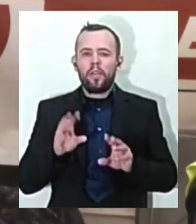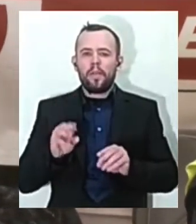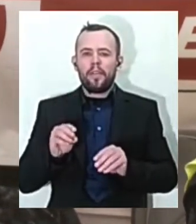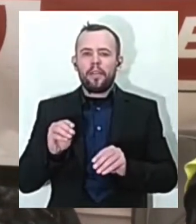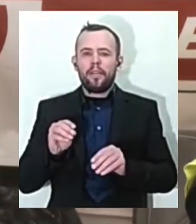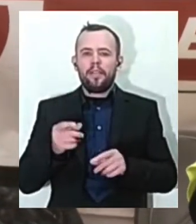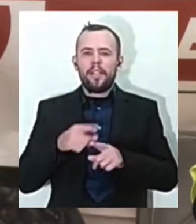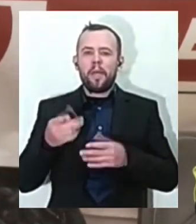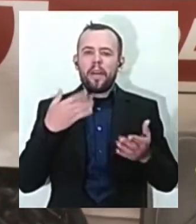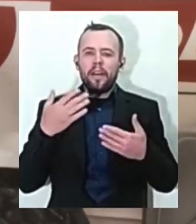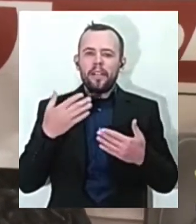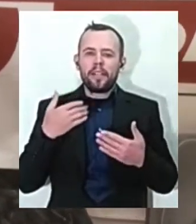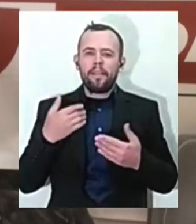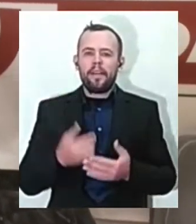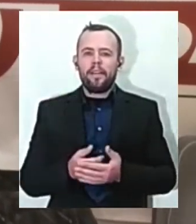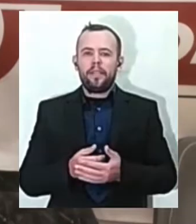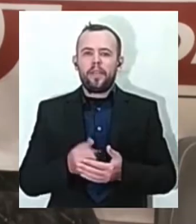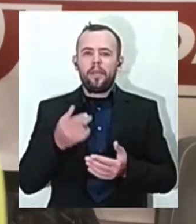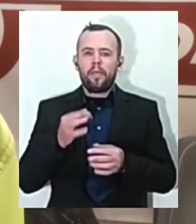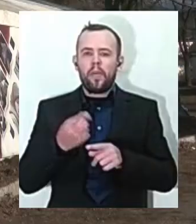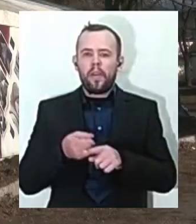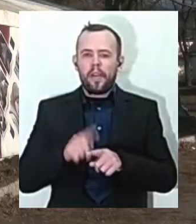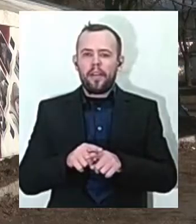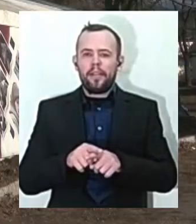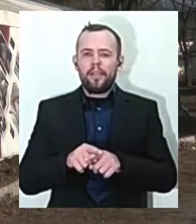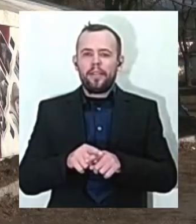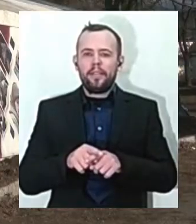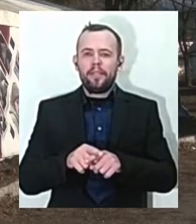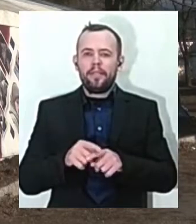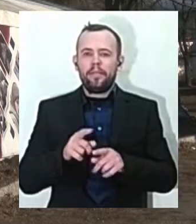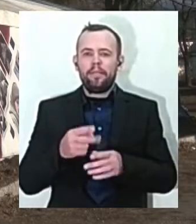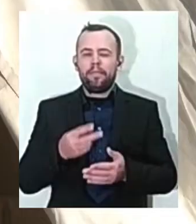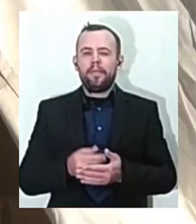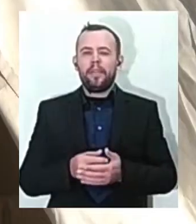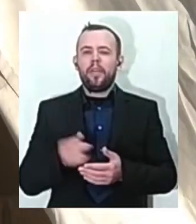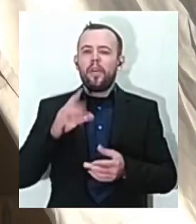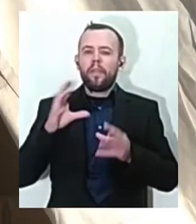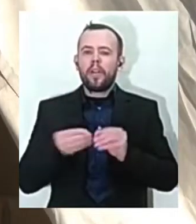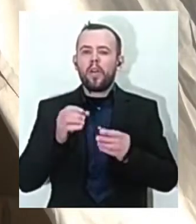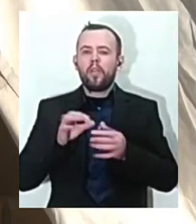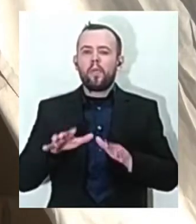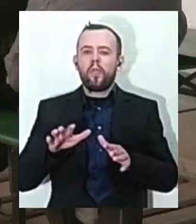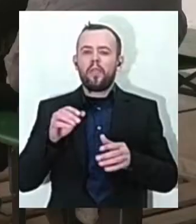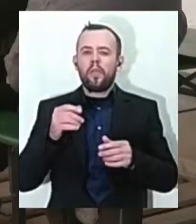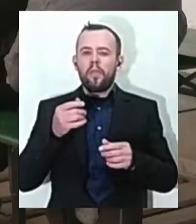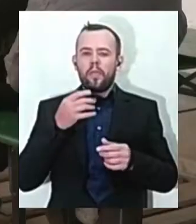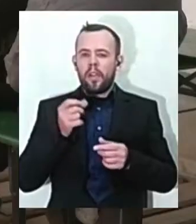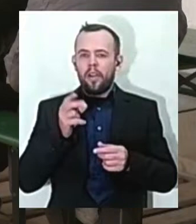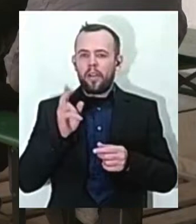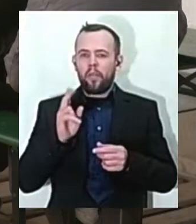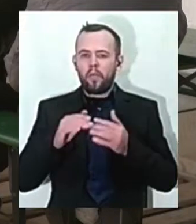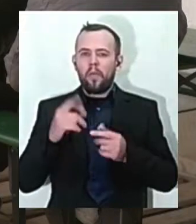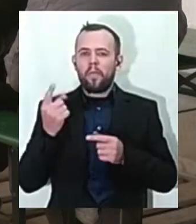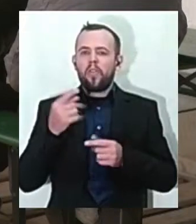розмовляти, це все урегулювати. Загалом до пункту обігріву на Куликовому полі в першу ніч роботи